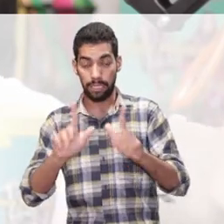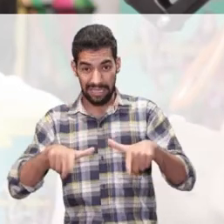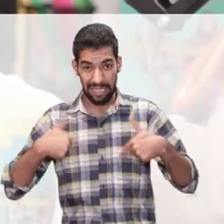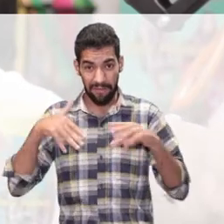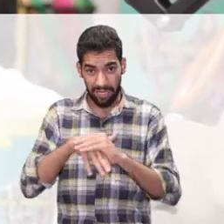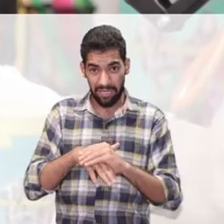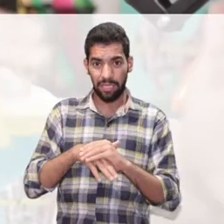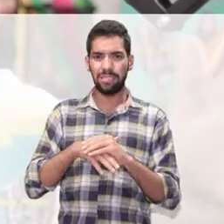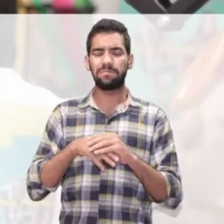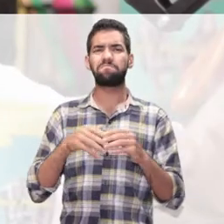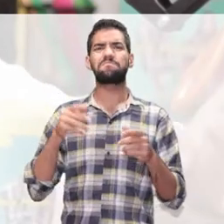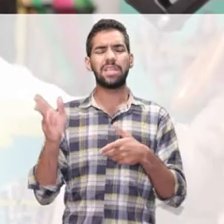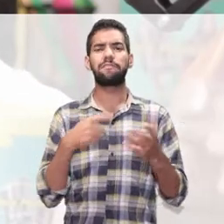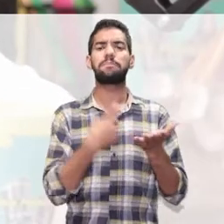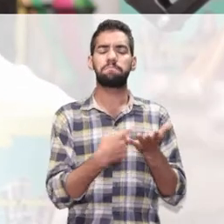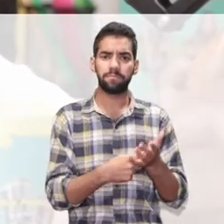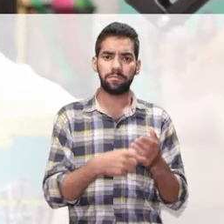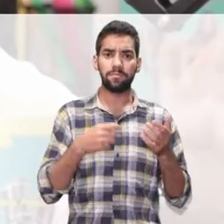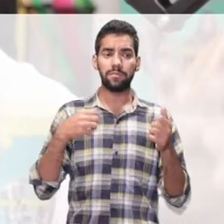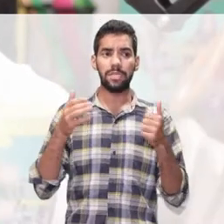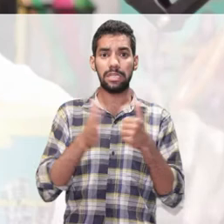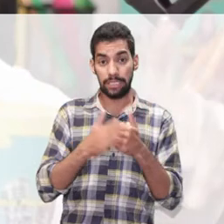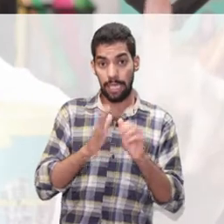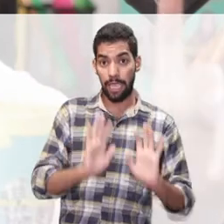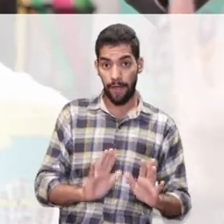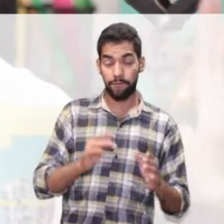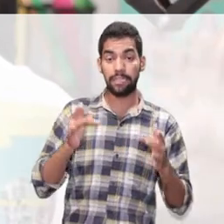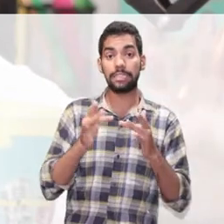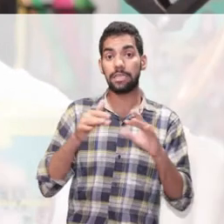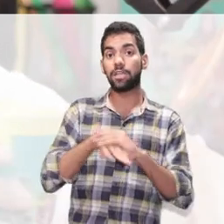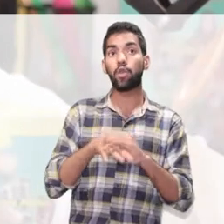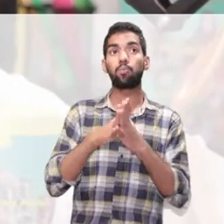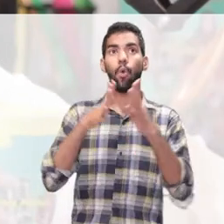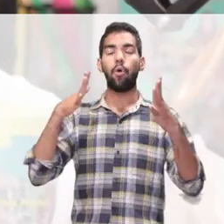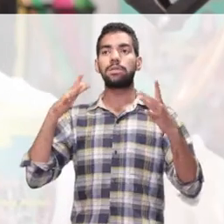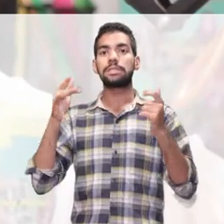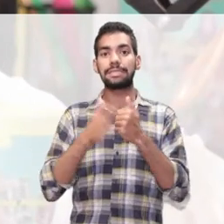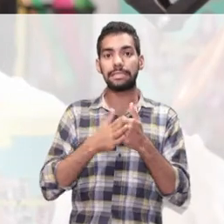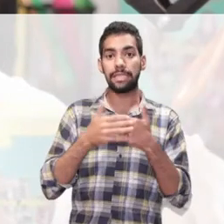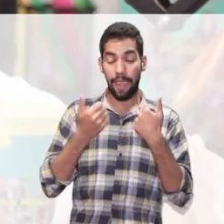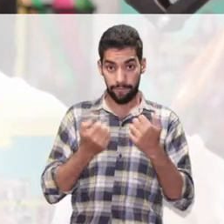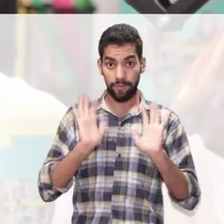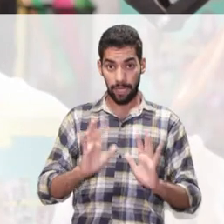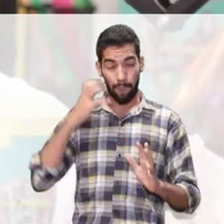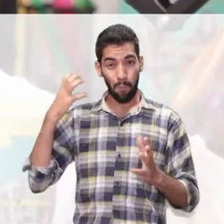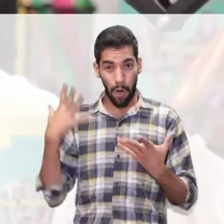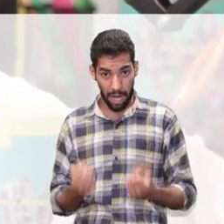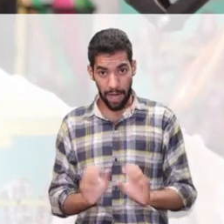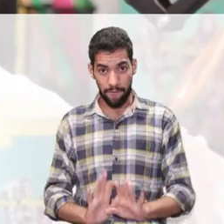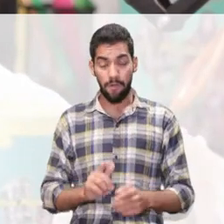2012 इंटरनेट हस बीन ए ग्रेट वे टो